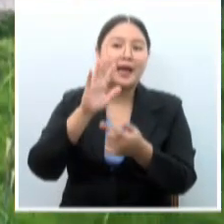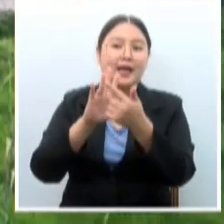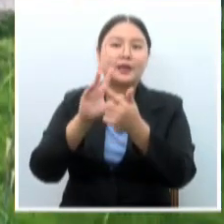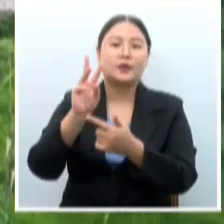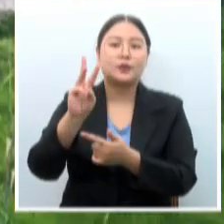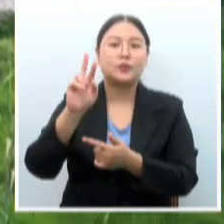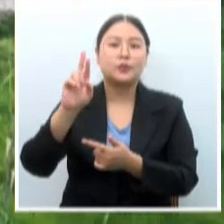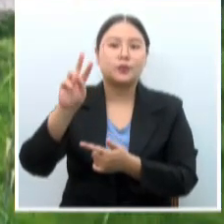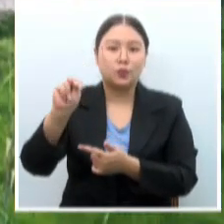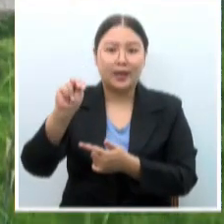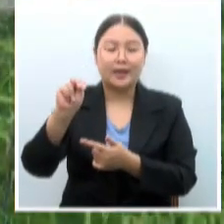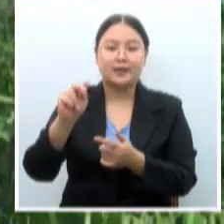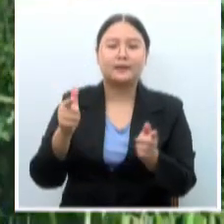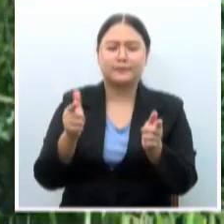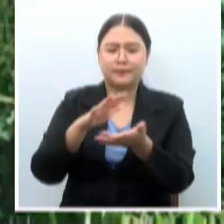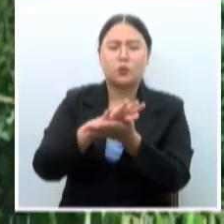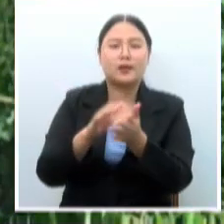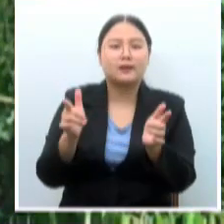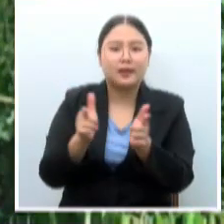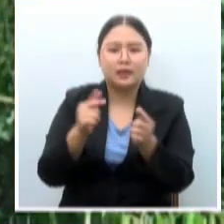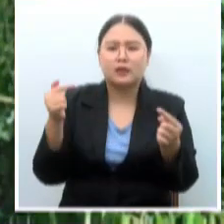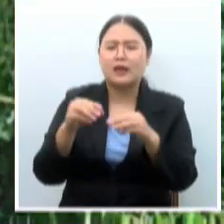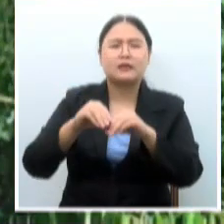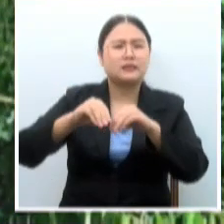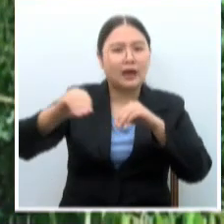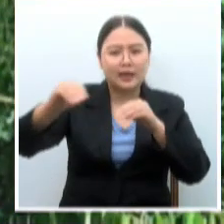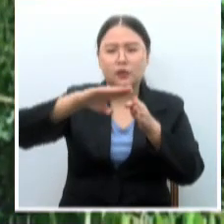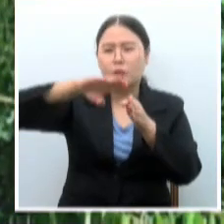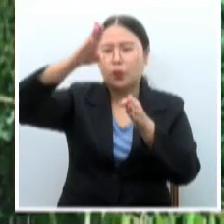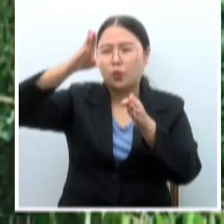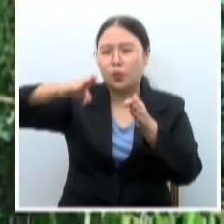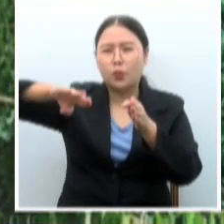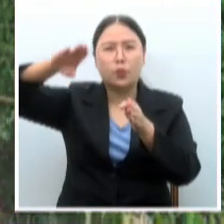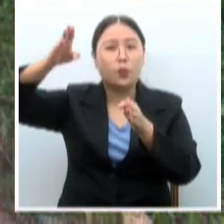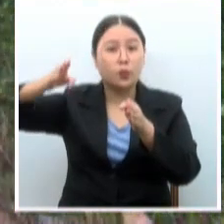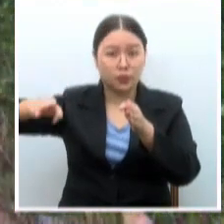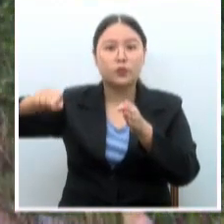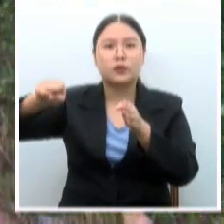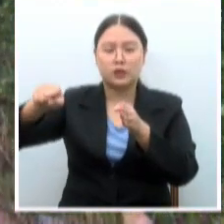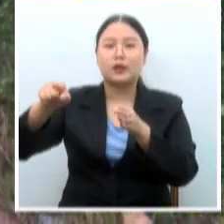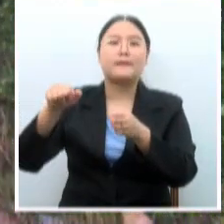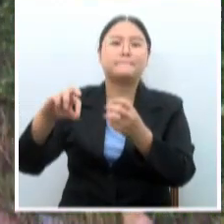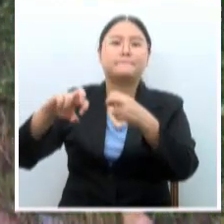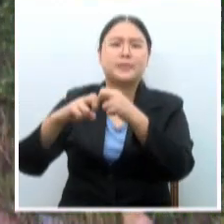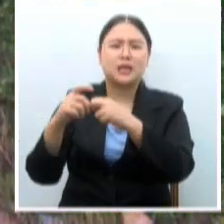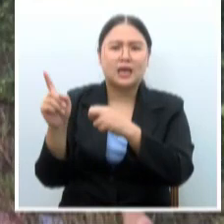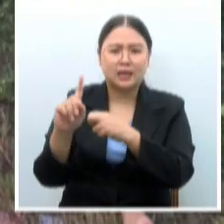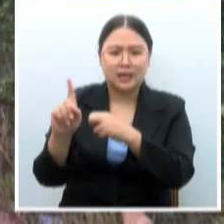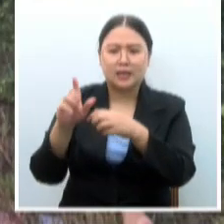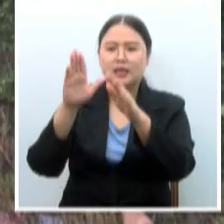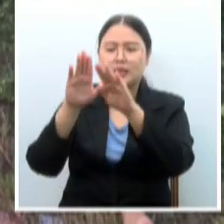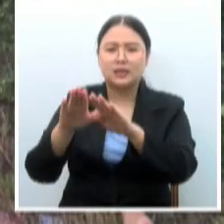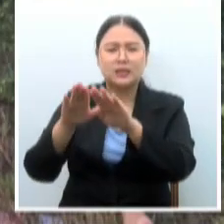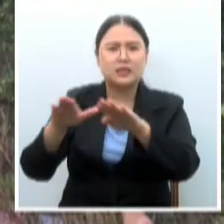ที่ห่างไกลบนภูเขาสูงนักเรียนของโรงเรียนบ้านขุนน้ำน่านประสบปัญหาด้านสุขภาพเป็นจำนว